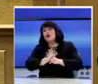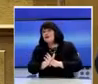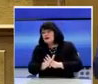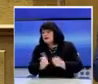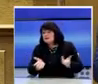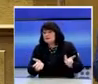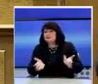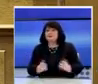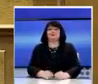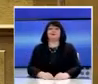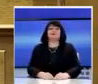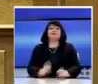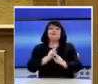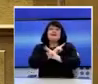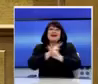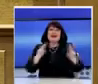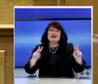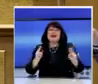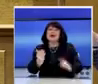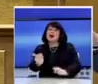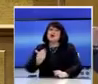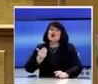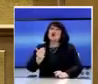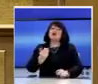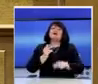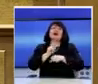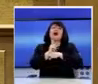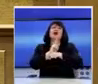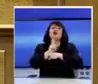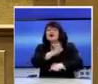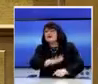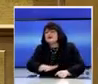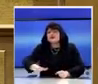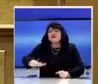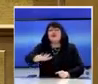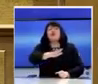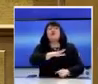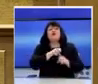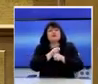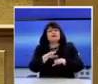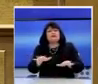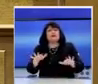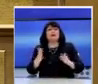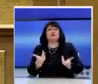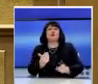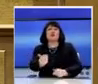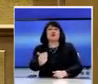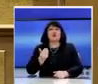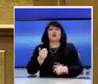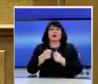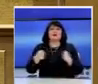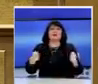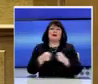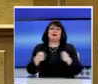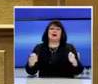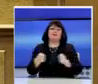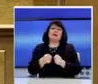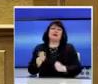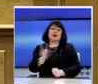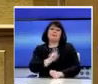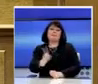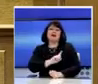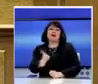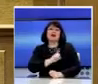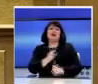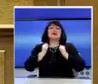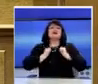Αν είχε υπάρξει σαφής και έγκυρη χαρτογράφηση της διάδοσης του ιού στην κοινότητα, αν είχαν ληφθεί μέτρα για τις μετακινήσεις